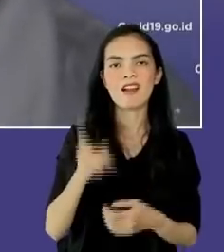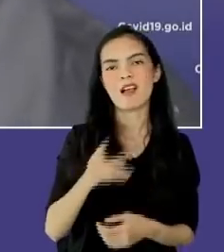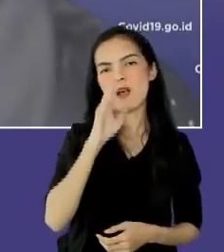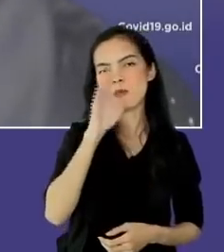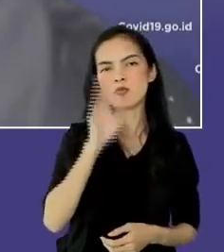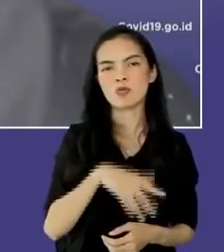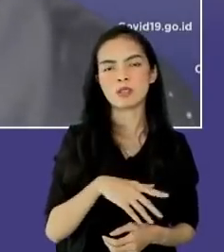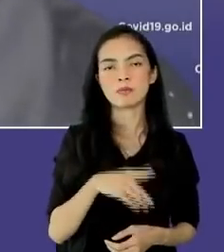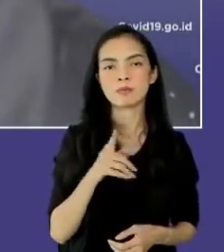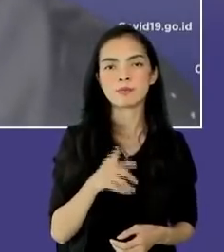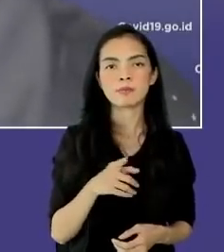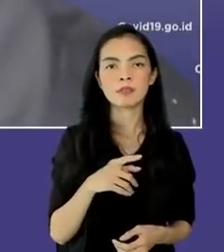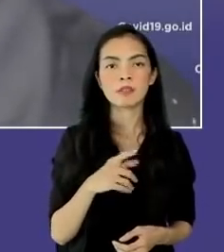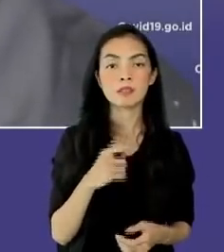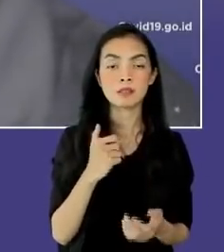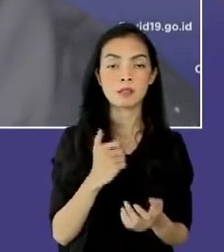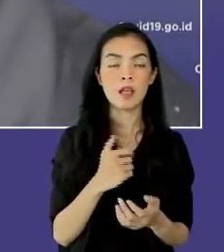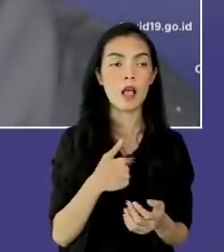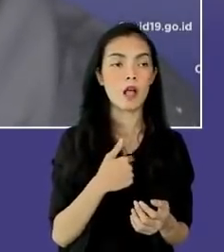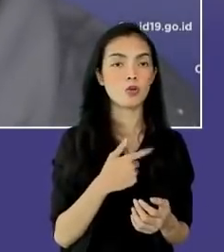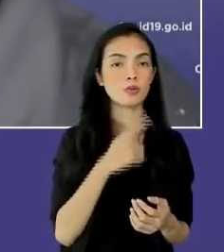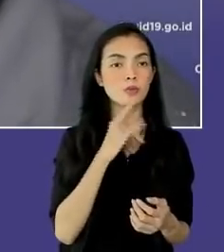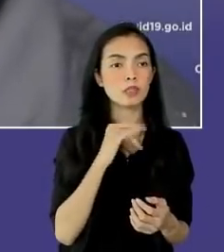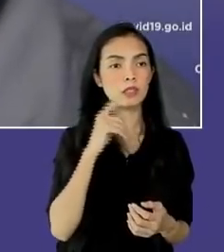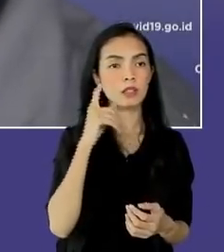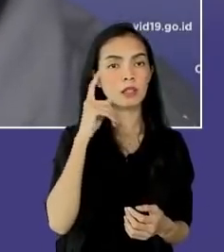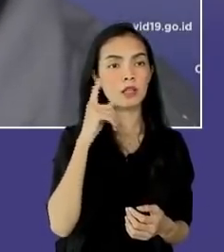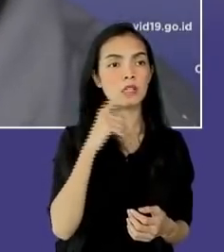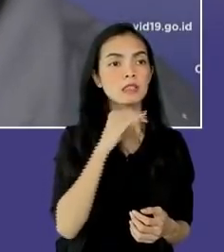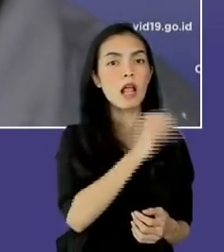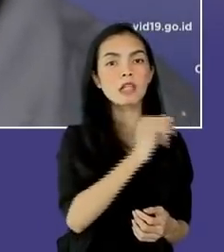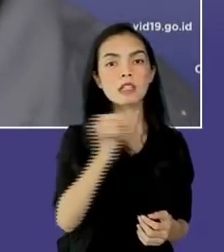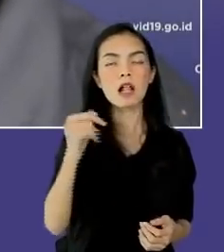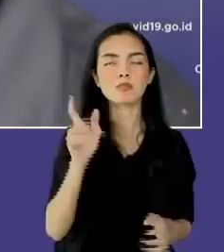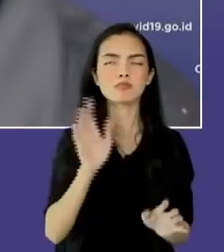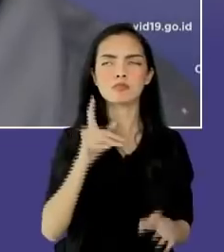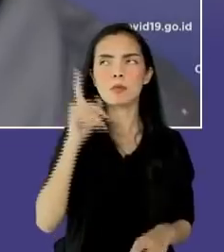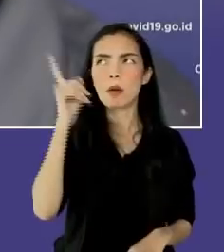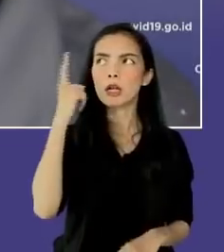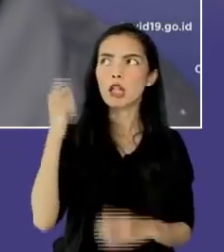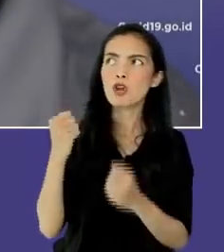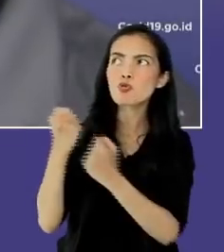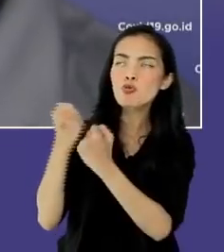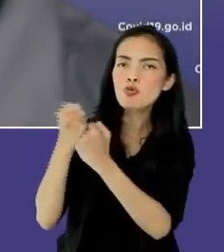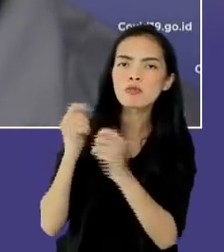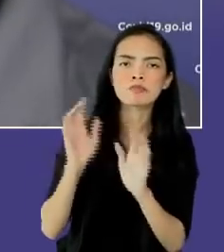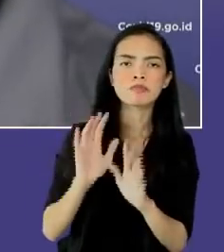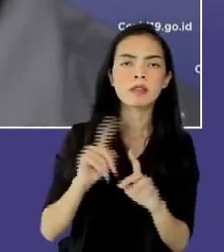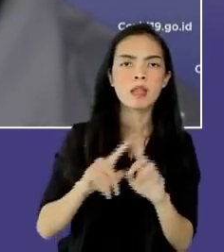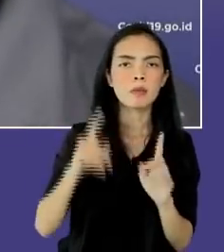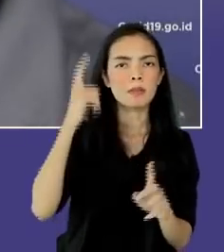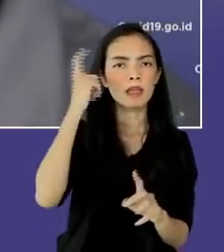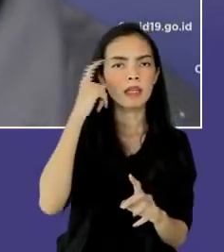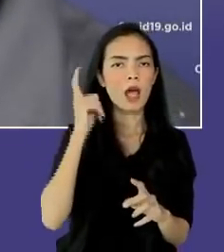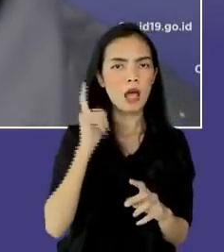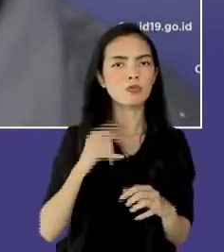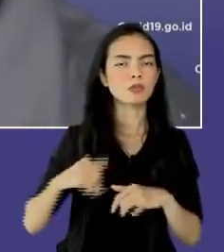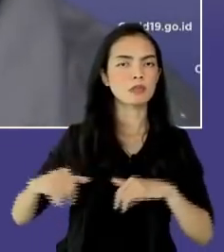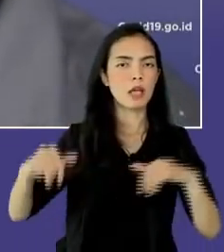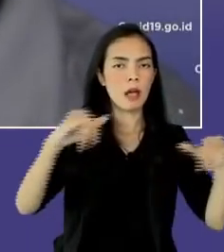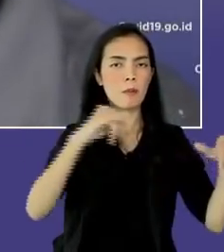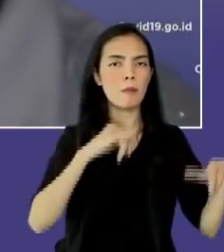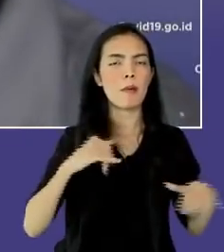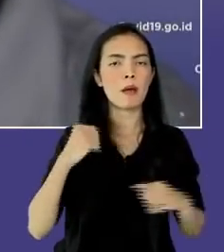kan. Dan saya bukan kemudian mau membela pemerintah atau menyalahkan siapapun, tapi saya rasa ini adalah sesuatu yang harus kita kerjakan